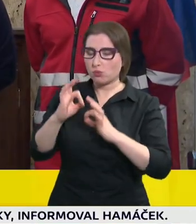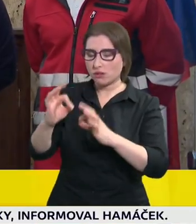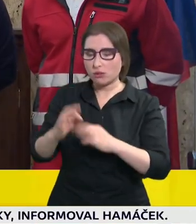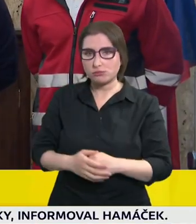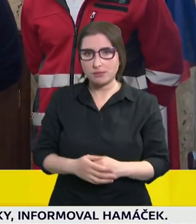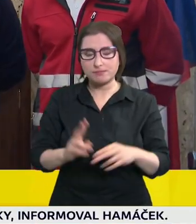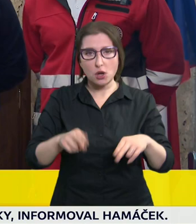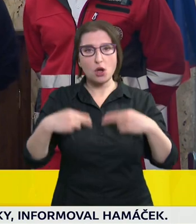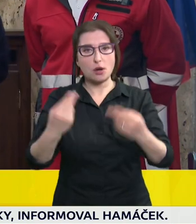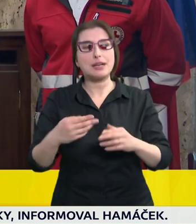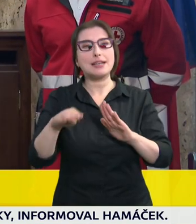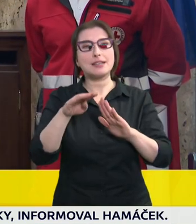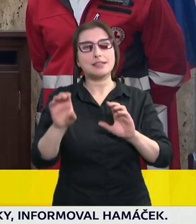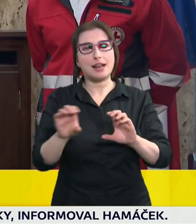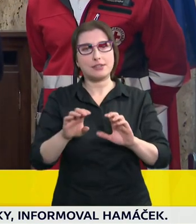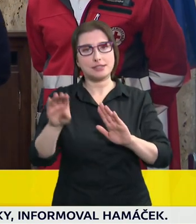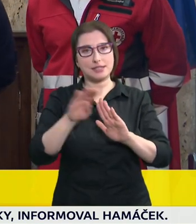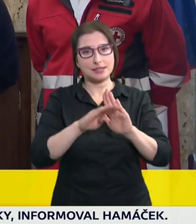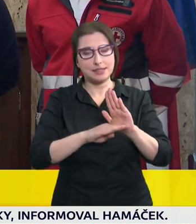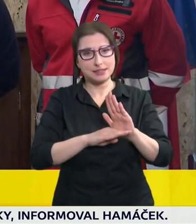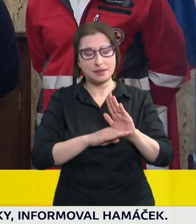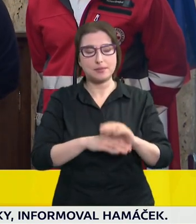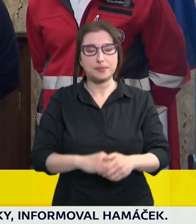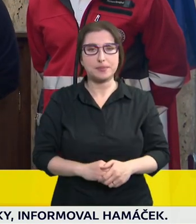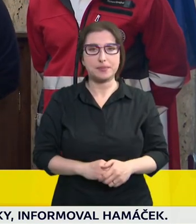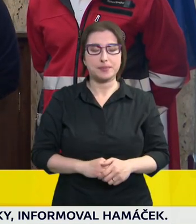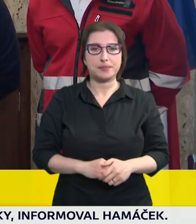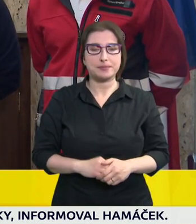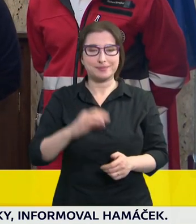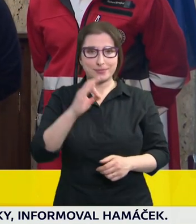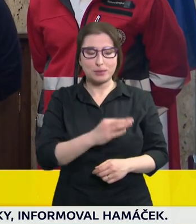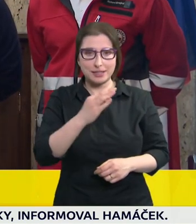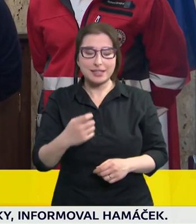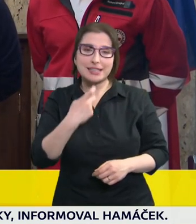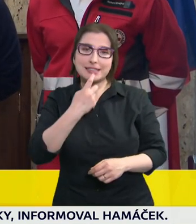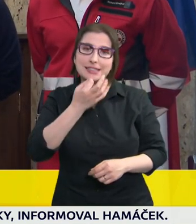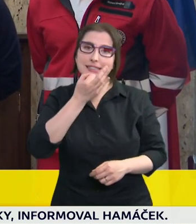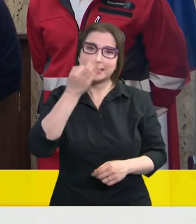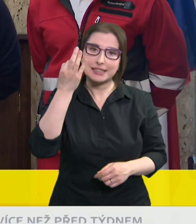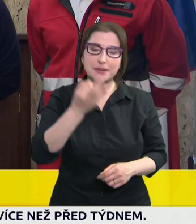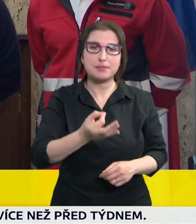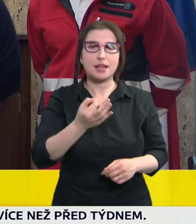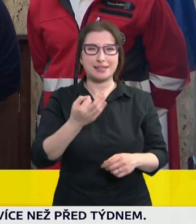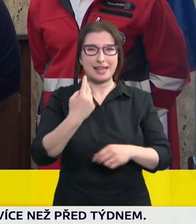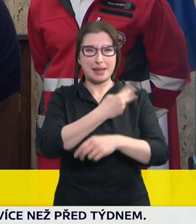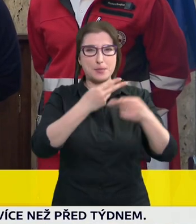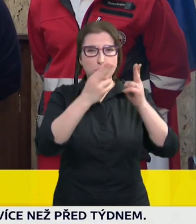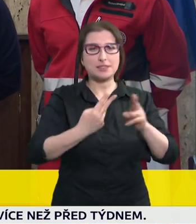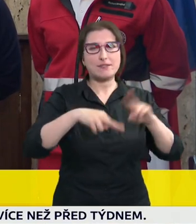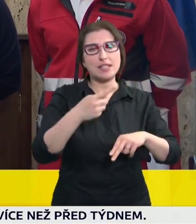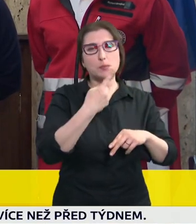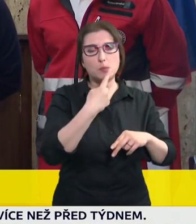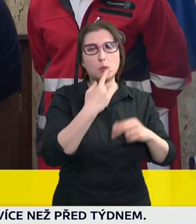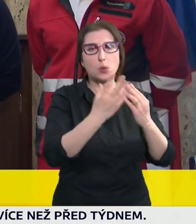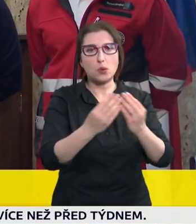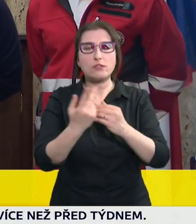Seznam. Šimon Trantina, televize Seznam, dobrý den. Já bych se chtěl zeptat na to, že nemocnice čím dál častěji zmiňují to, že jsou hospitalizováni čím